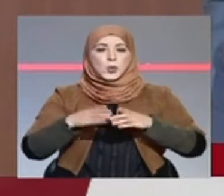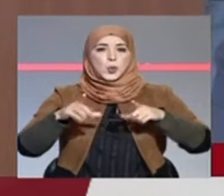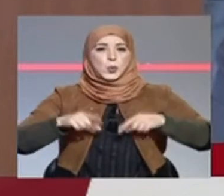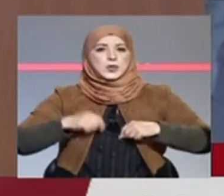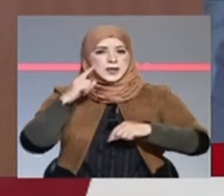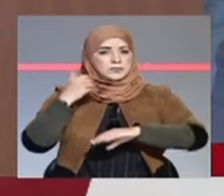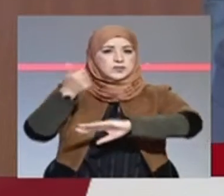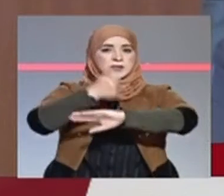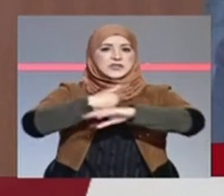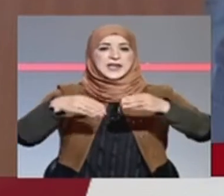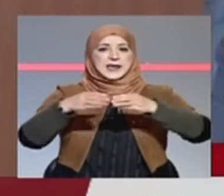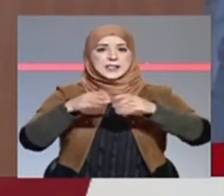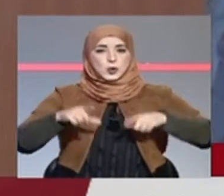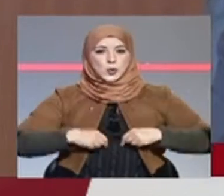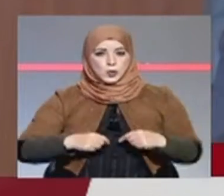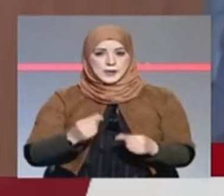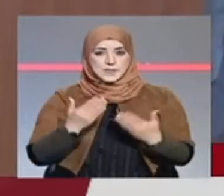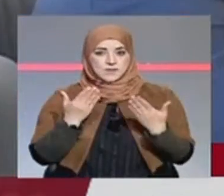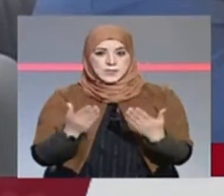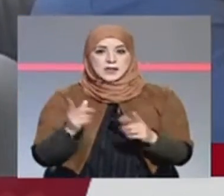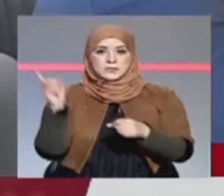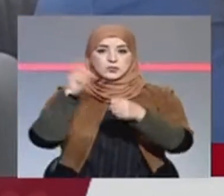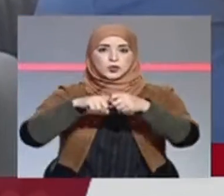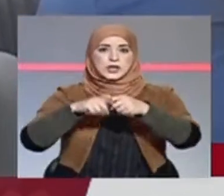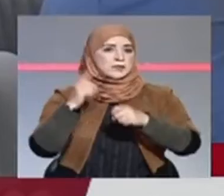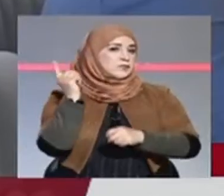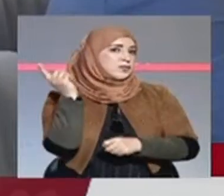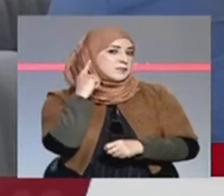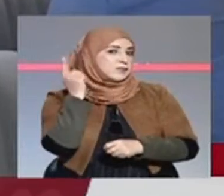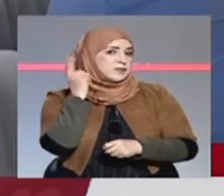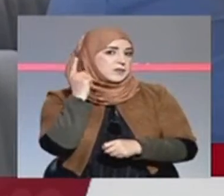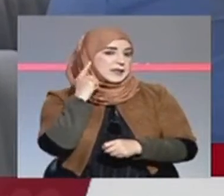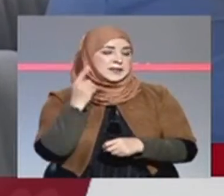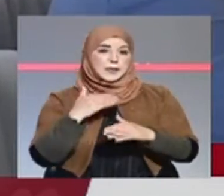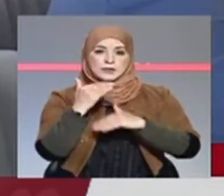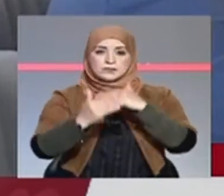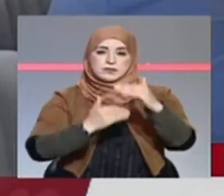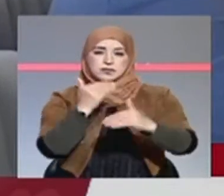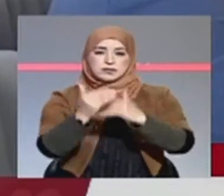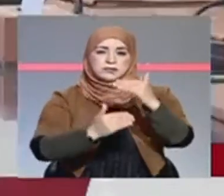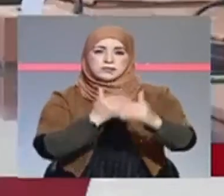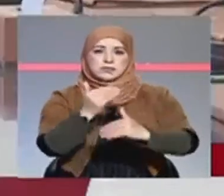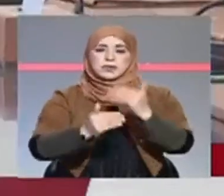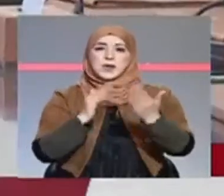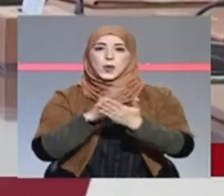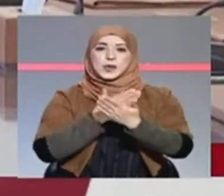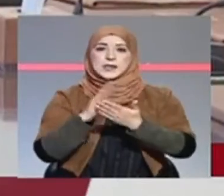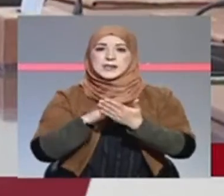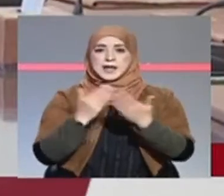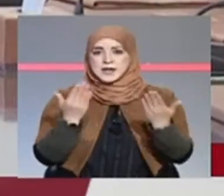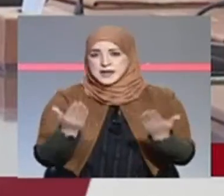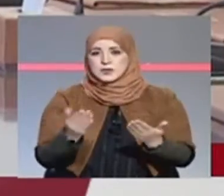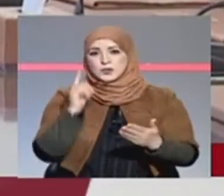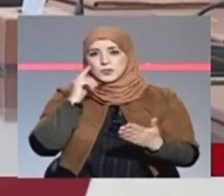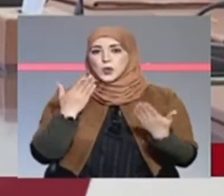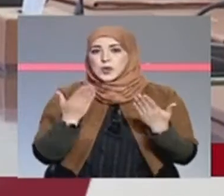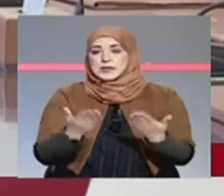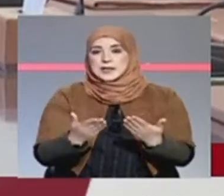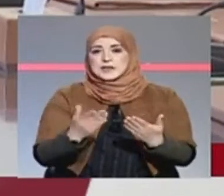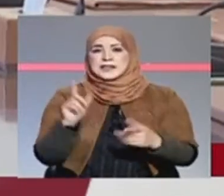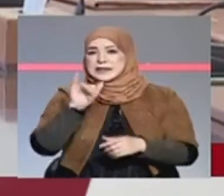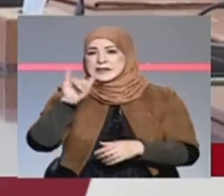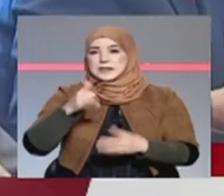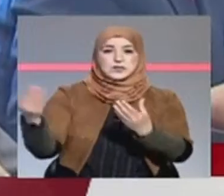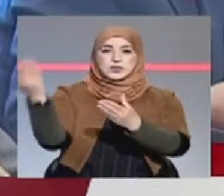مشرف عليه رئيس الحكومه المشاركون استمعوا الى عرض حول تقدم الاستعدادات والتحضيرات وتحديد المتدخلين